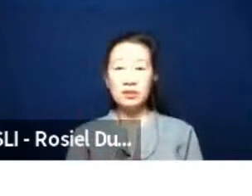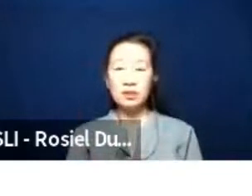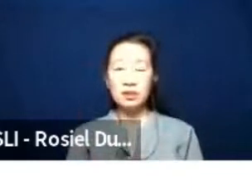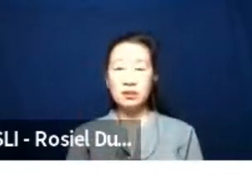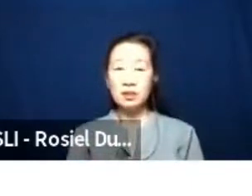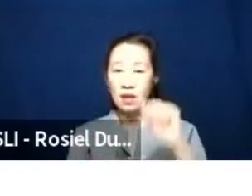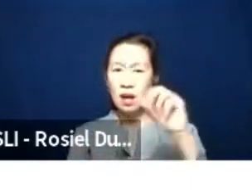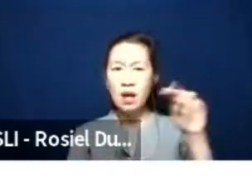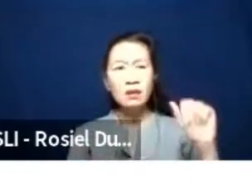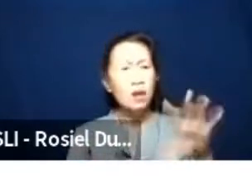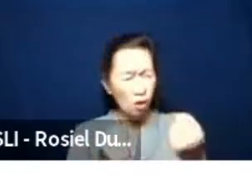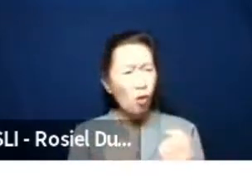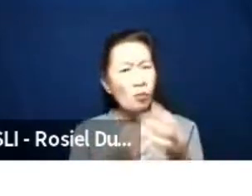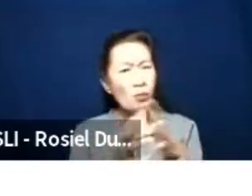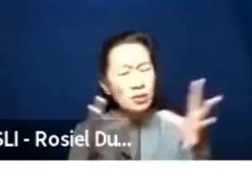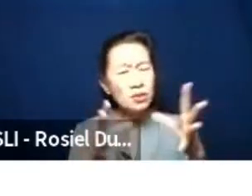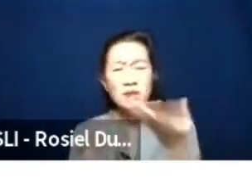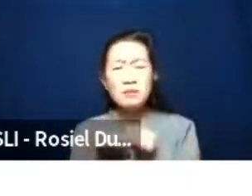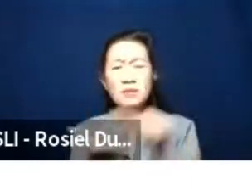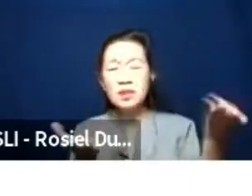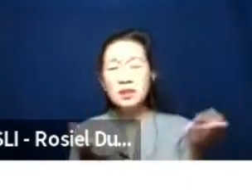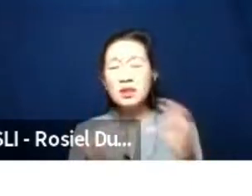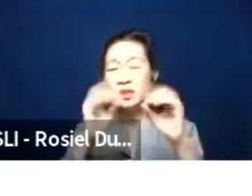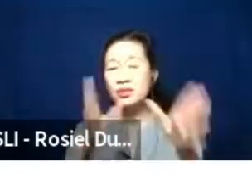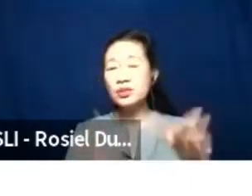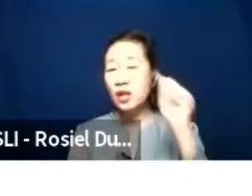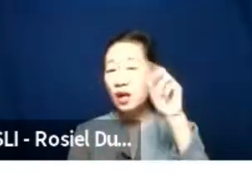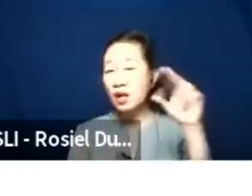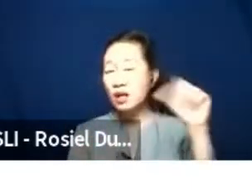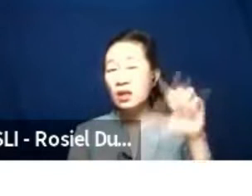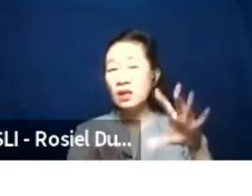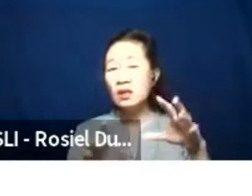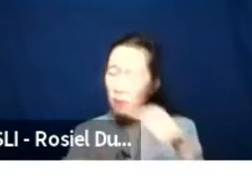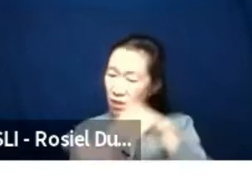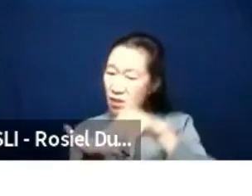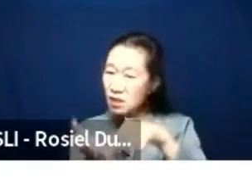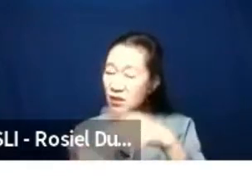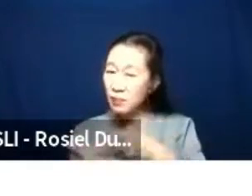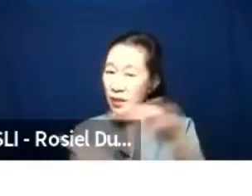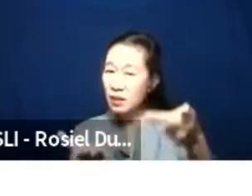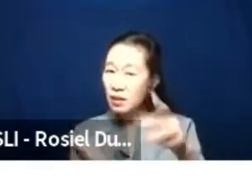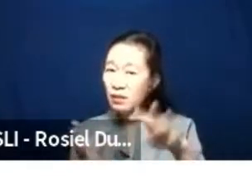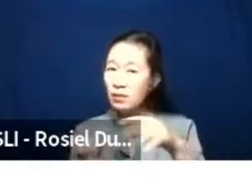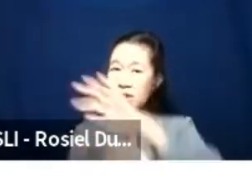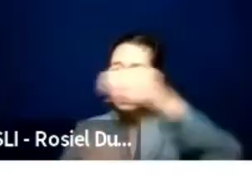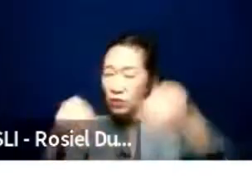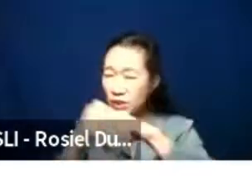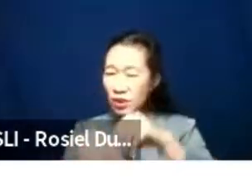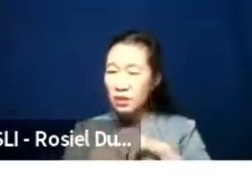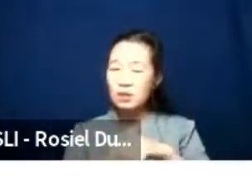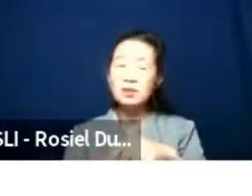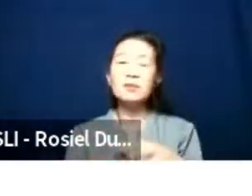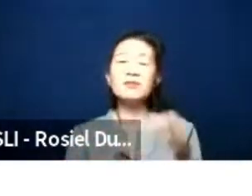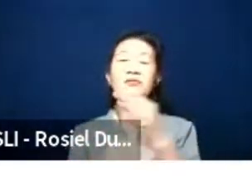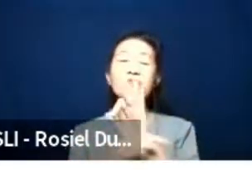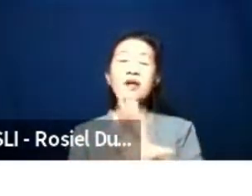Ann. Magkano ba yung nabili ni Teacher Ann? Ito yung binayad niya. Magkano yung sukli niya? So these are functional academic skills that they can